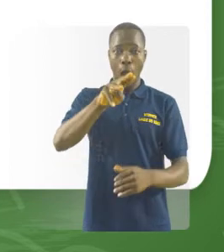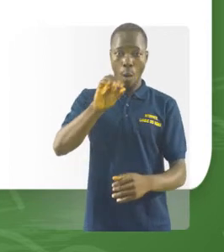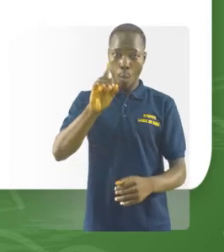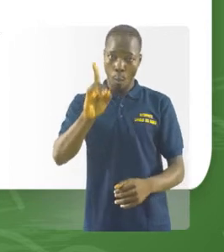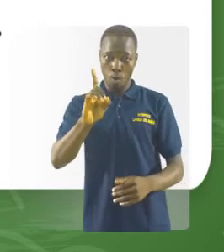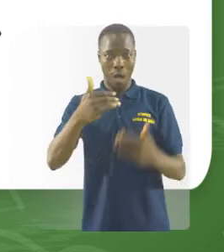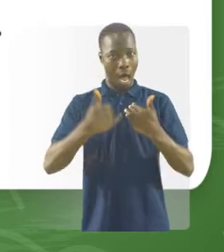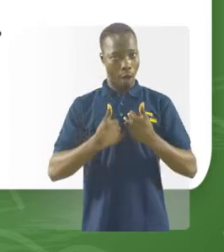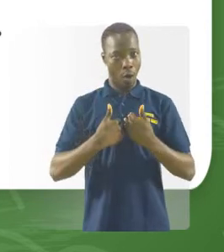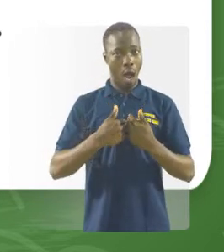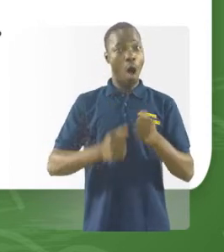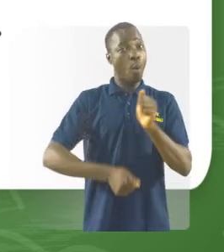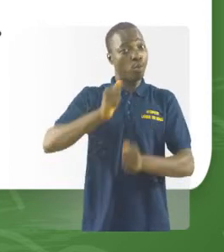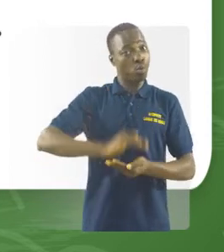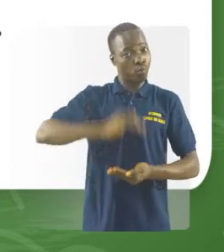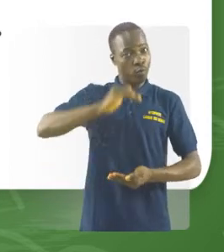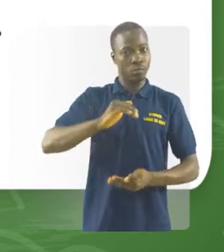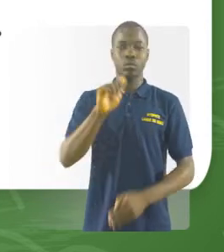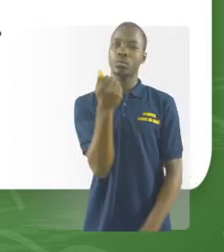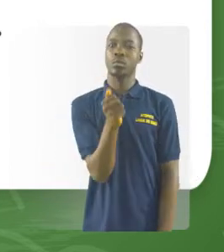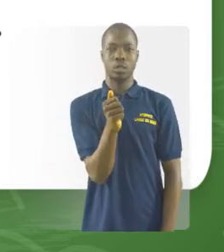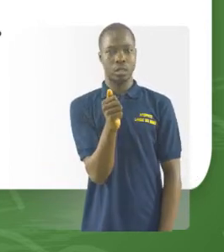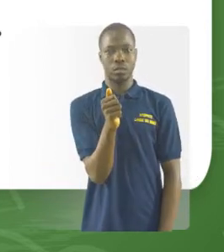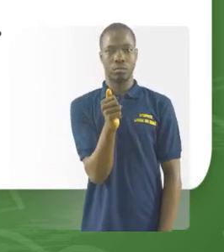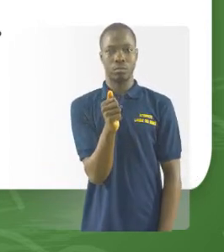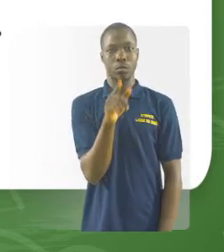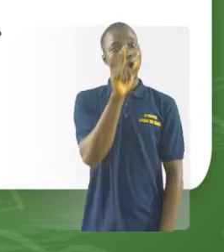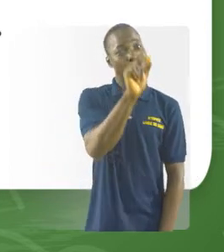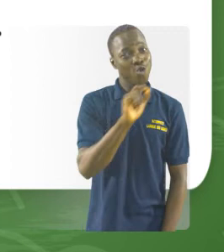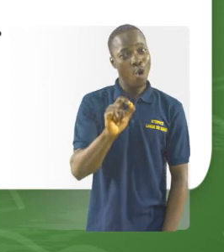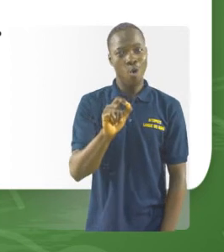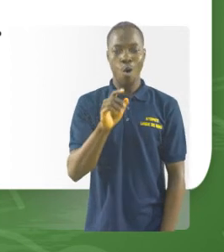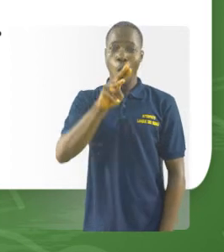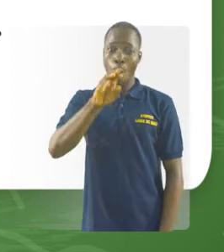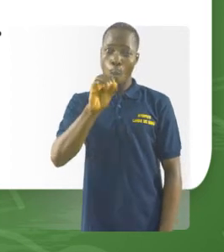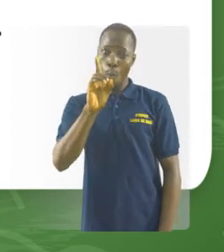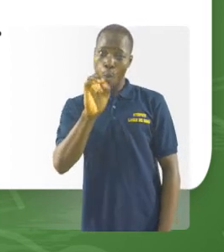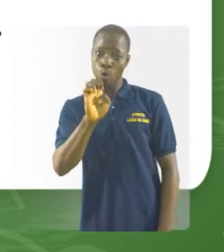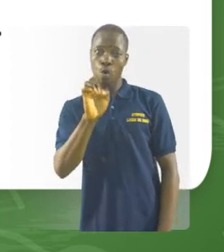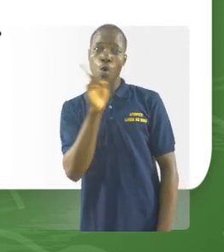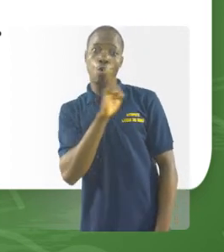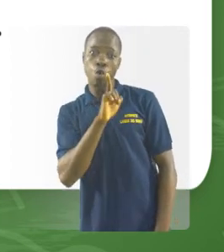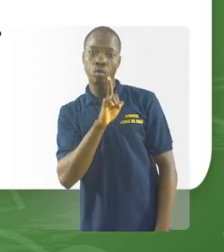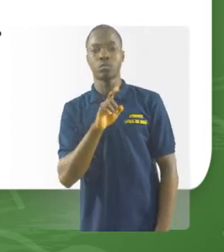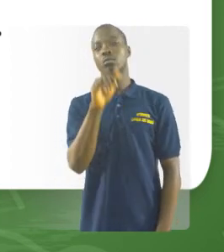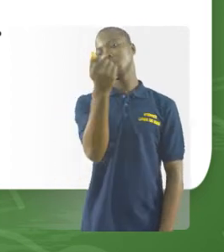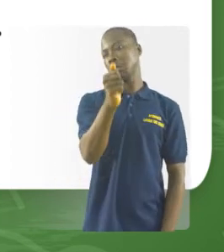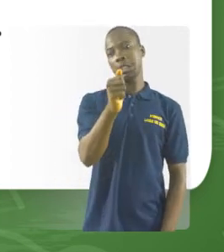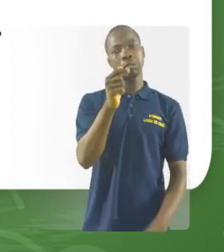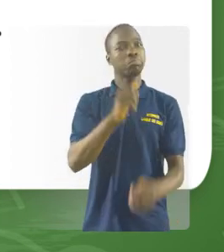grand effectif est 10. On dit donc que le mode de cette série statistique est